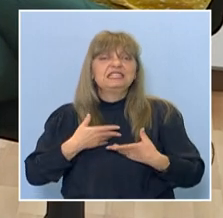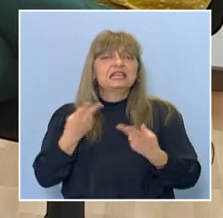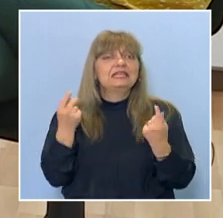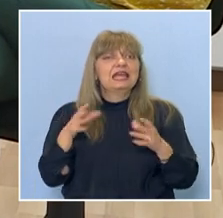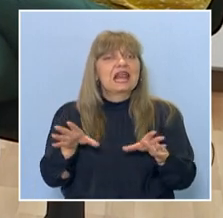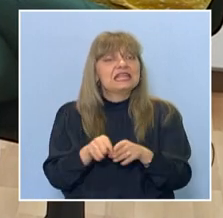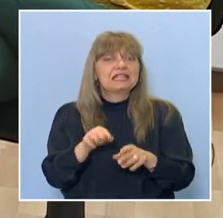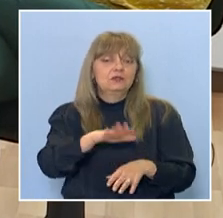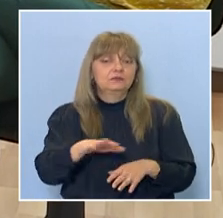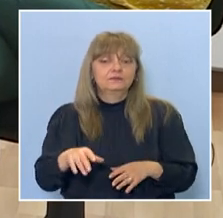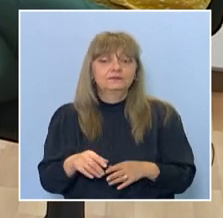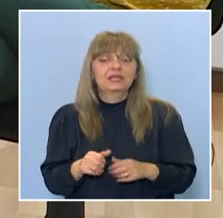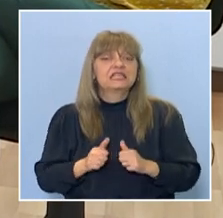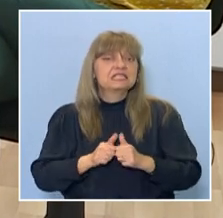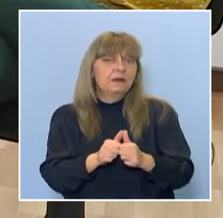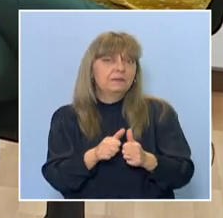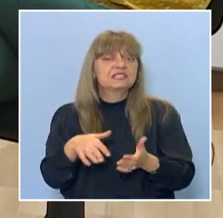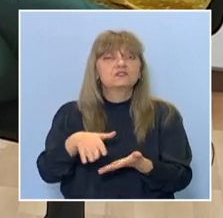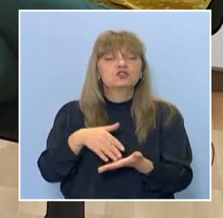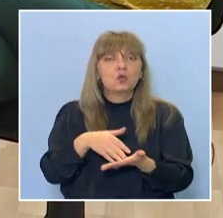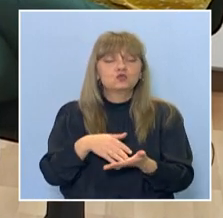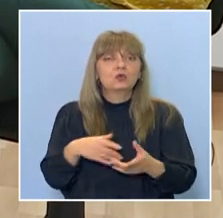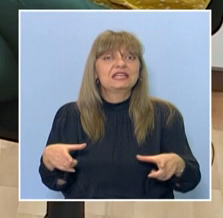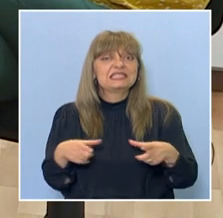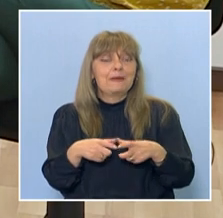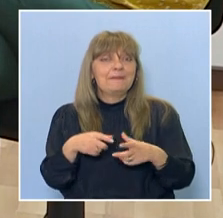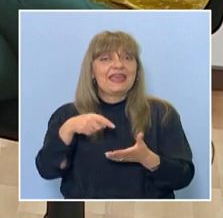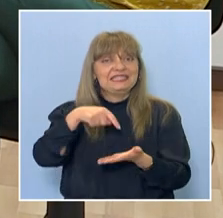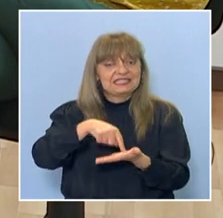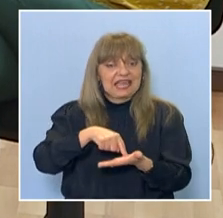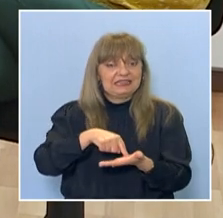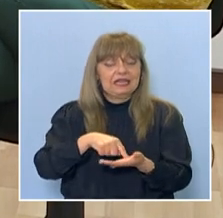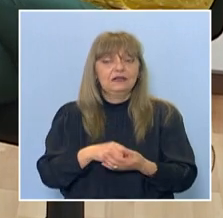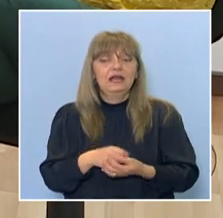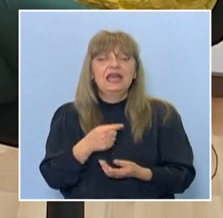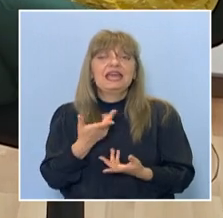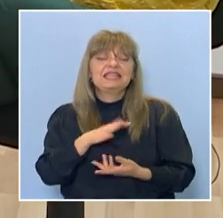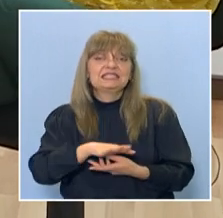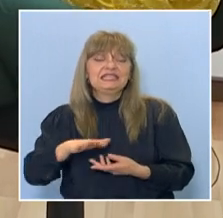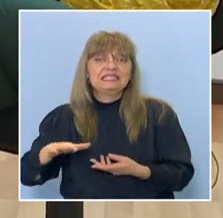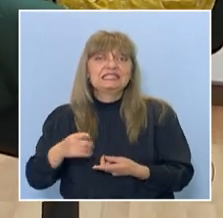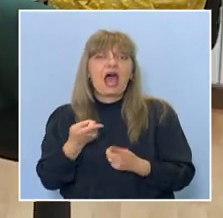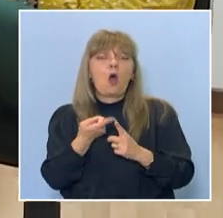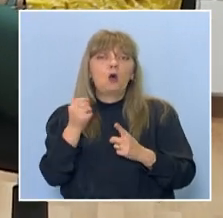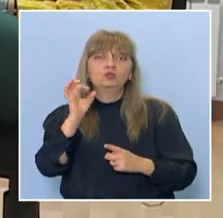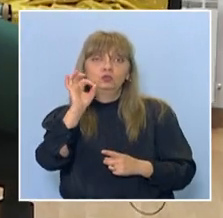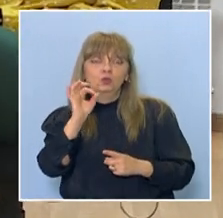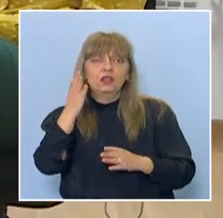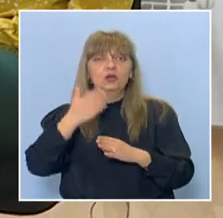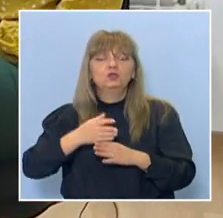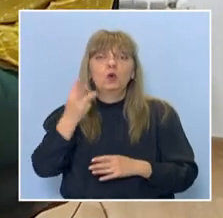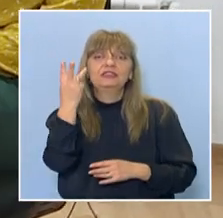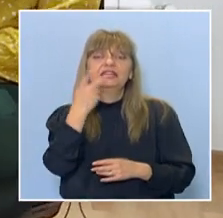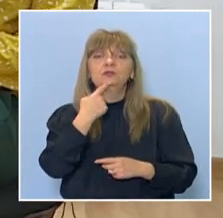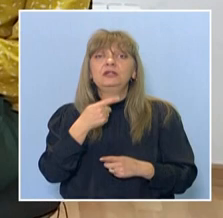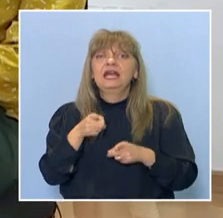съпътстващата услуга семейен център, който посещава Тело, е за деца от 0 до 3 години, където там